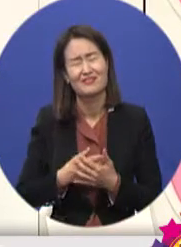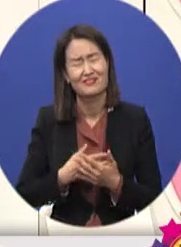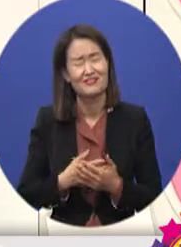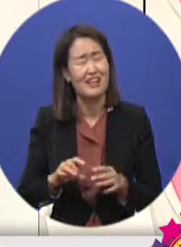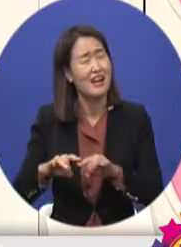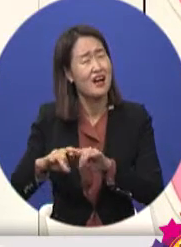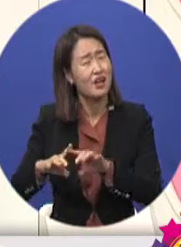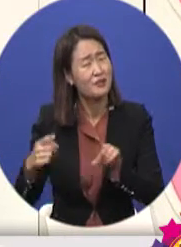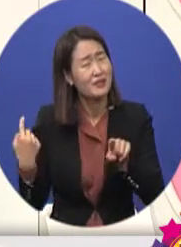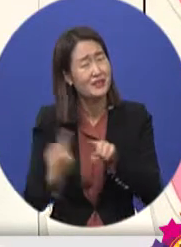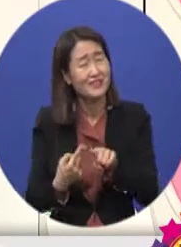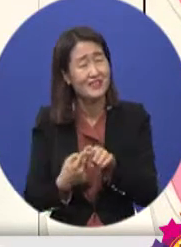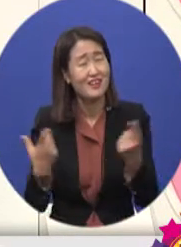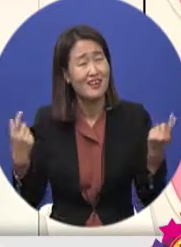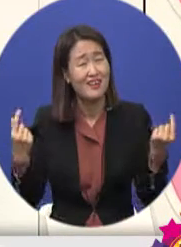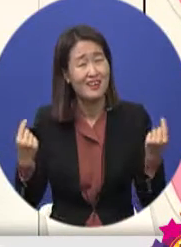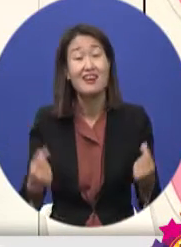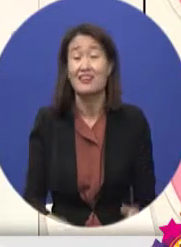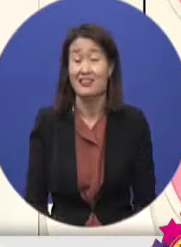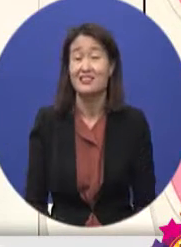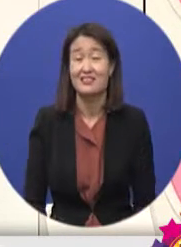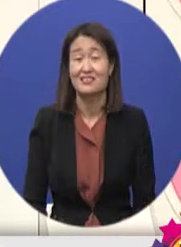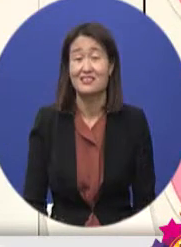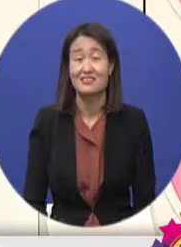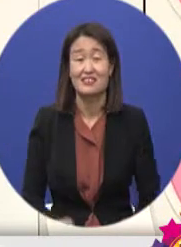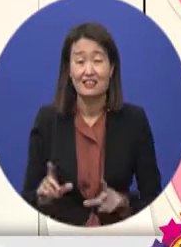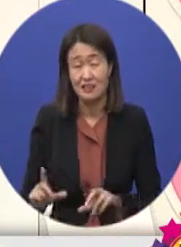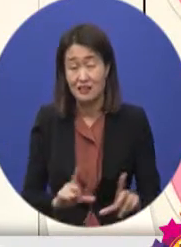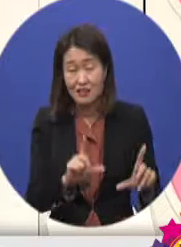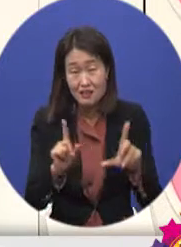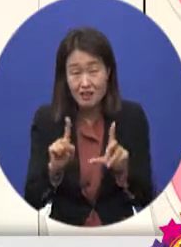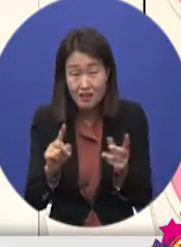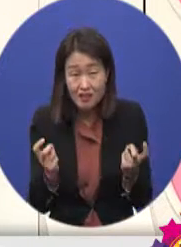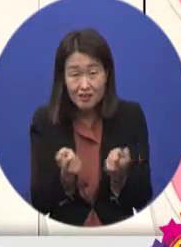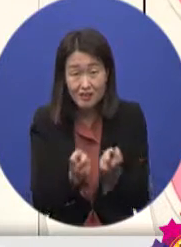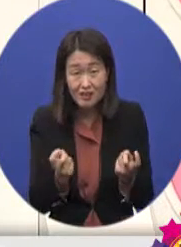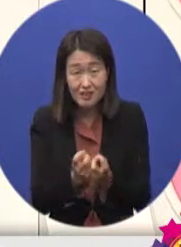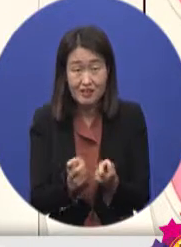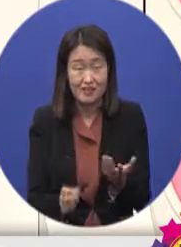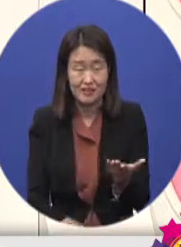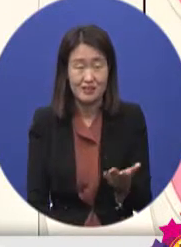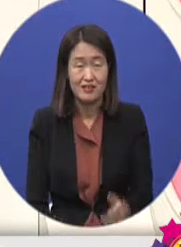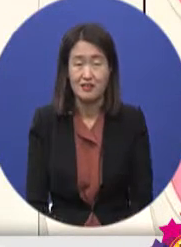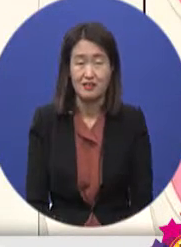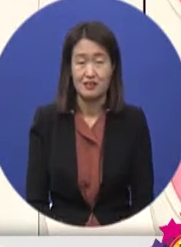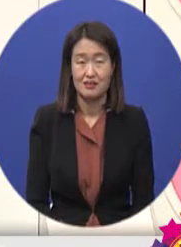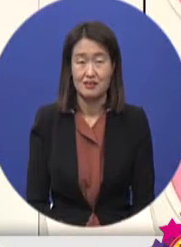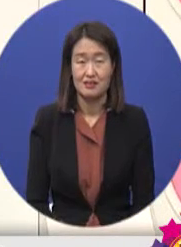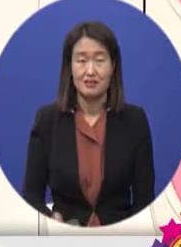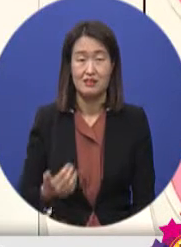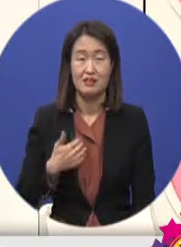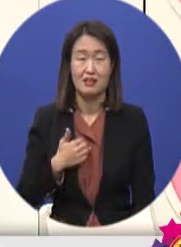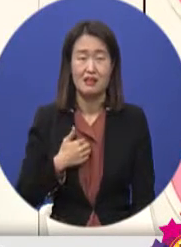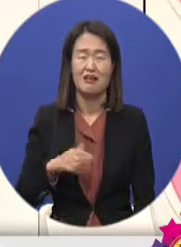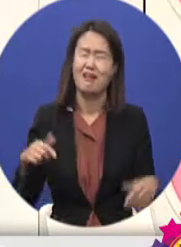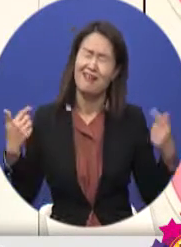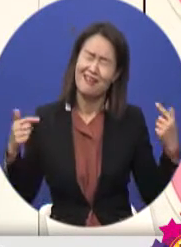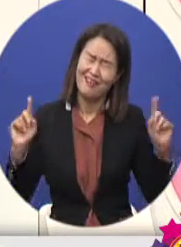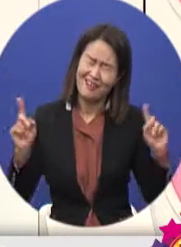라디오 인터뷰 떨리네. 하다 보면. 네, 예. 어떻게 지내셨어요? 저는 만나서 먹고